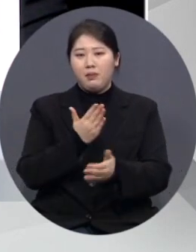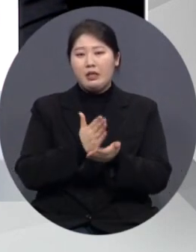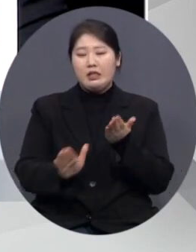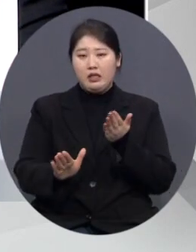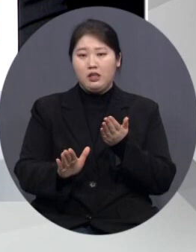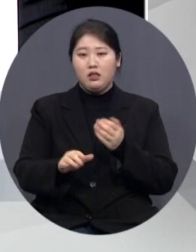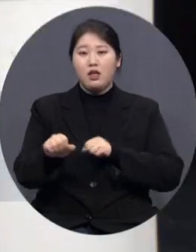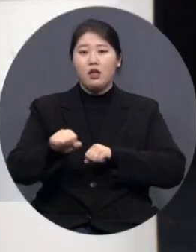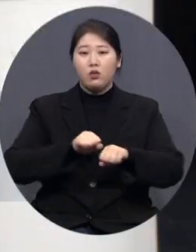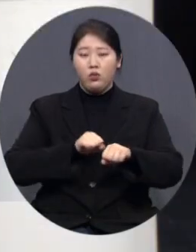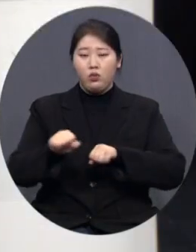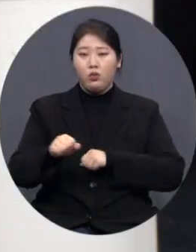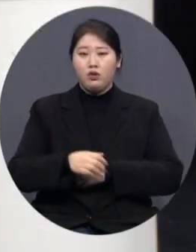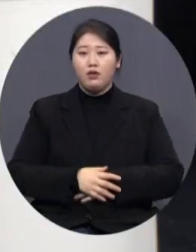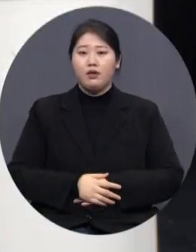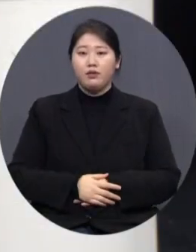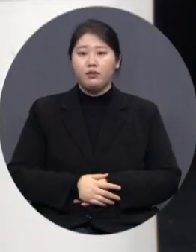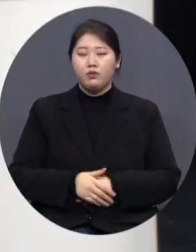정치라고